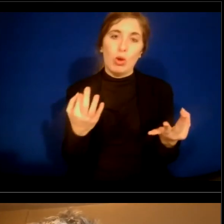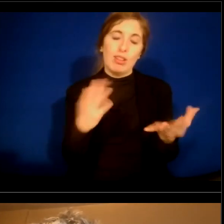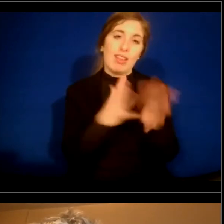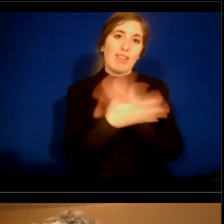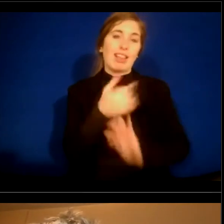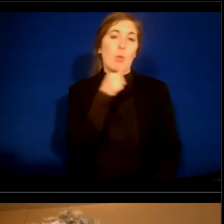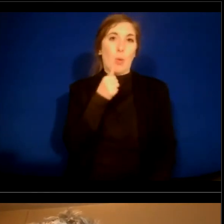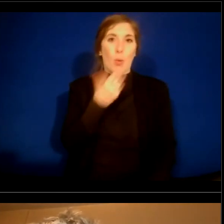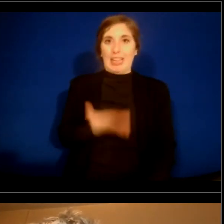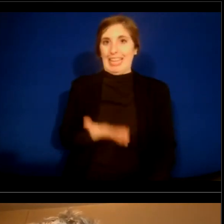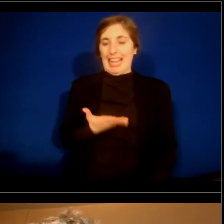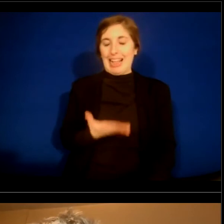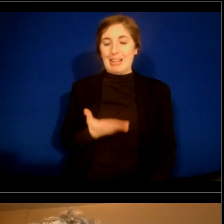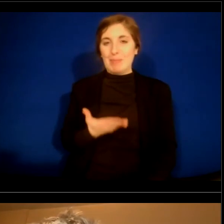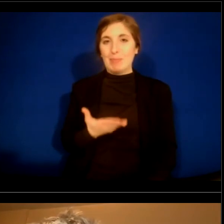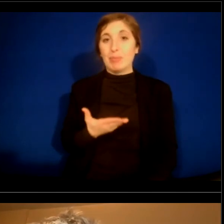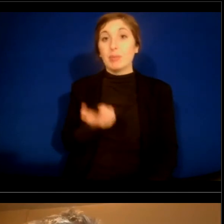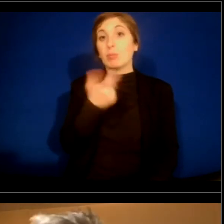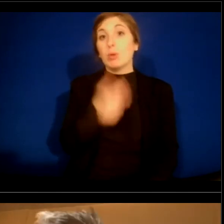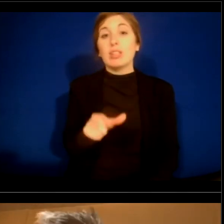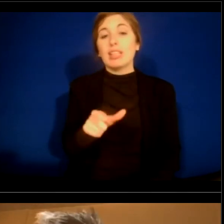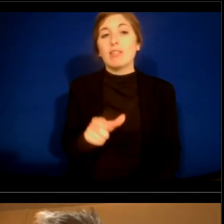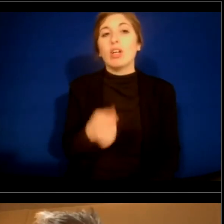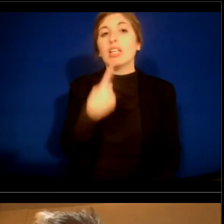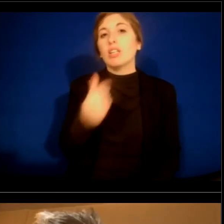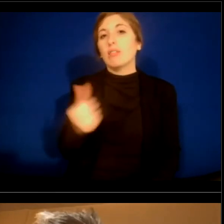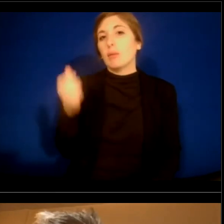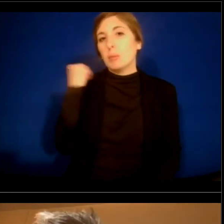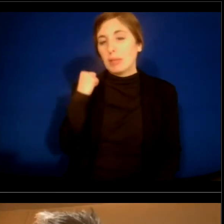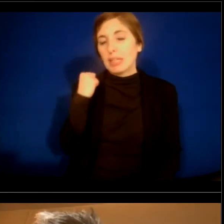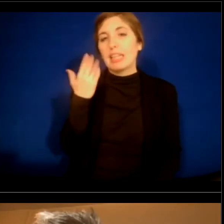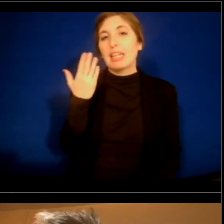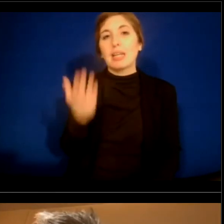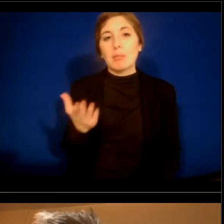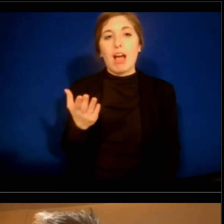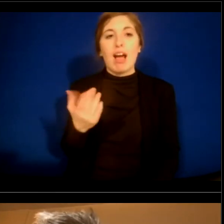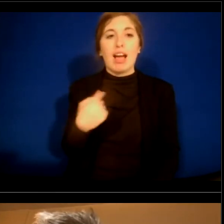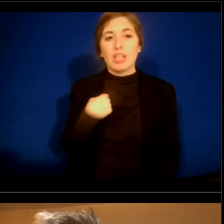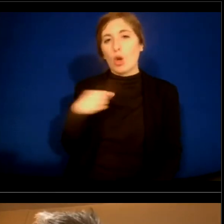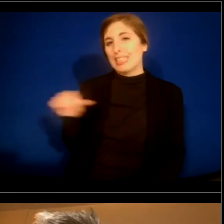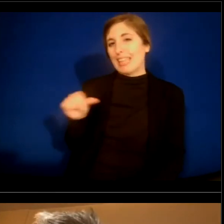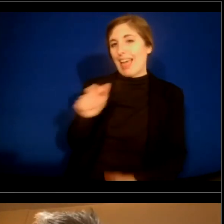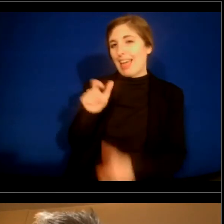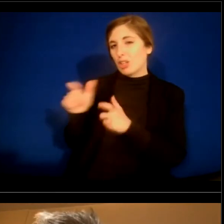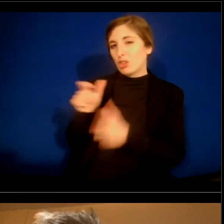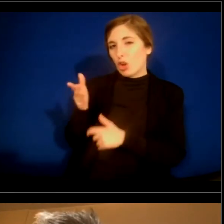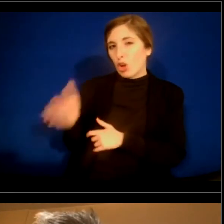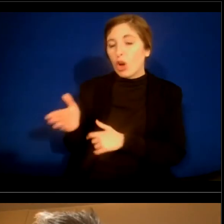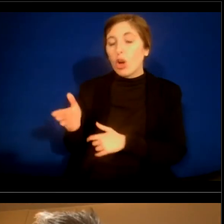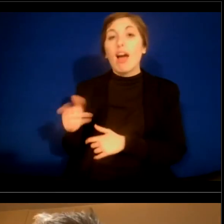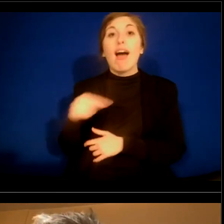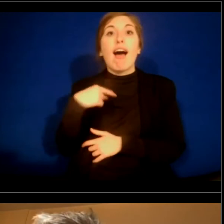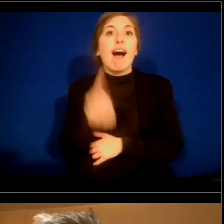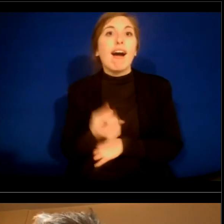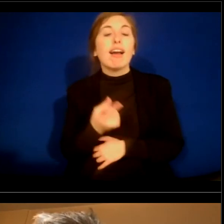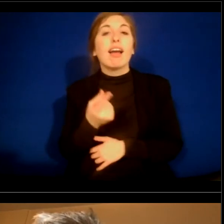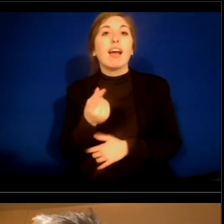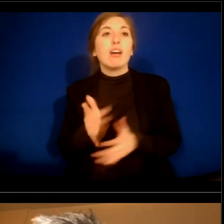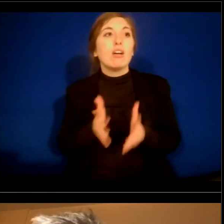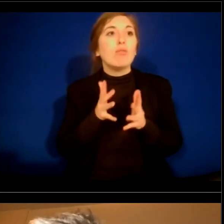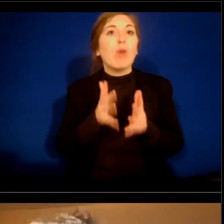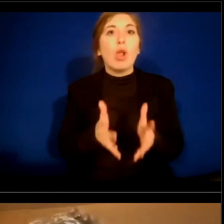di seguire così da vicino? La copertura mediatica naturalmente è fortissima,